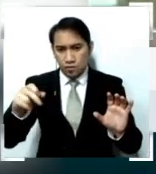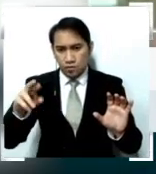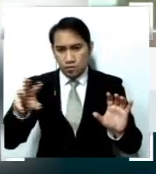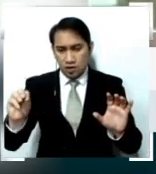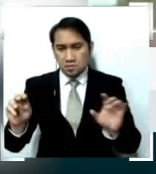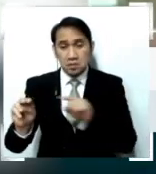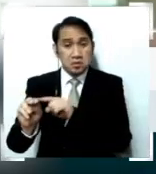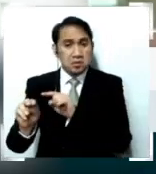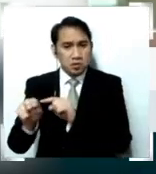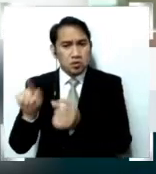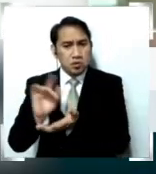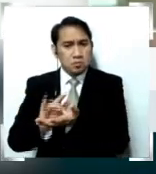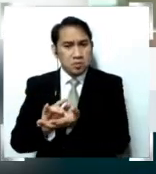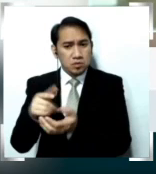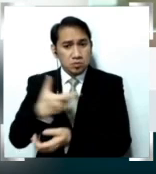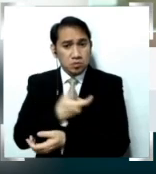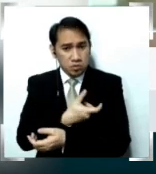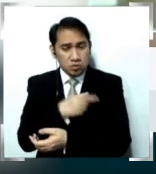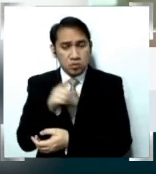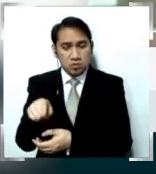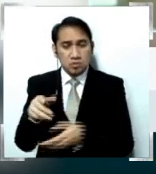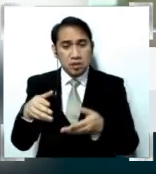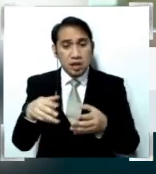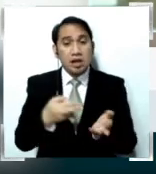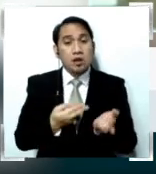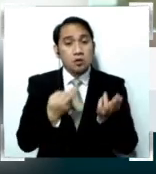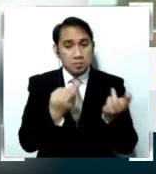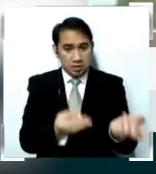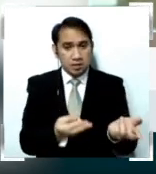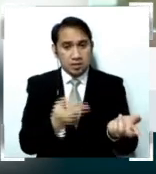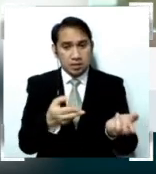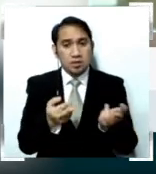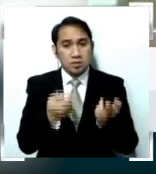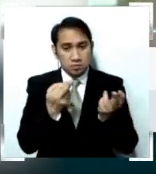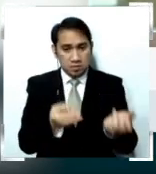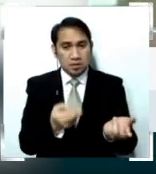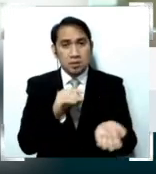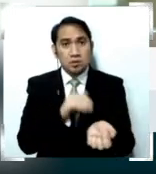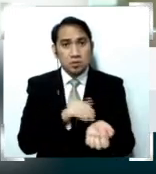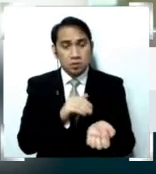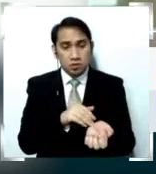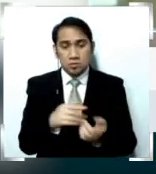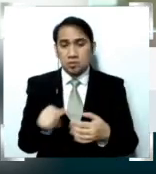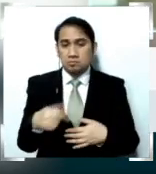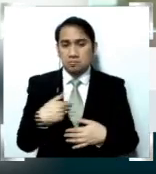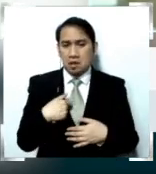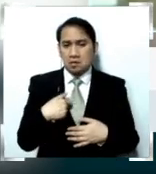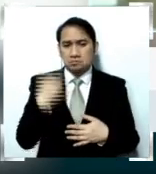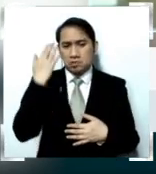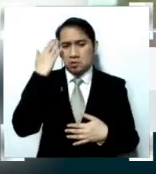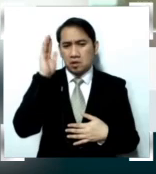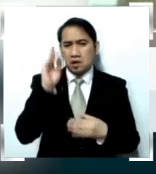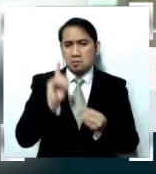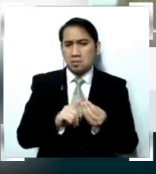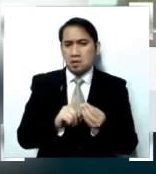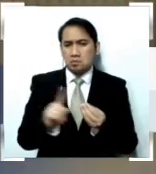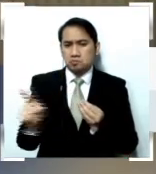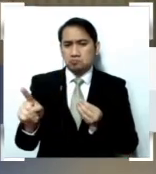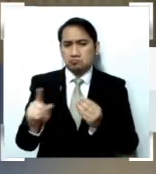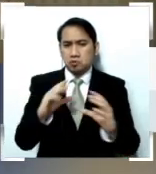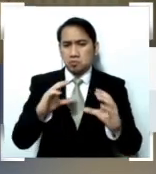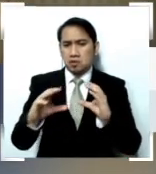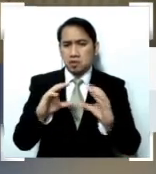palasyo kung bakit. I was not privy dun sa mga conversation ng presidente sa kanyang mga doktor,